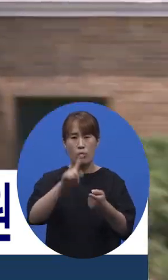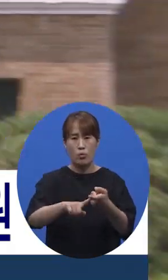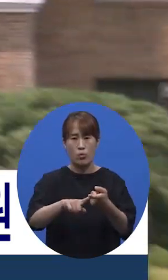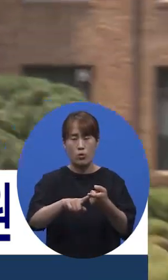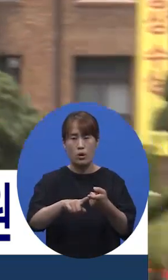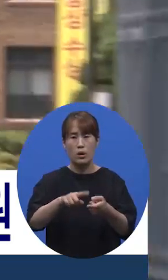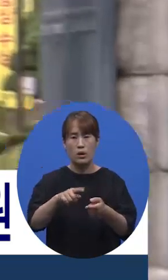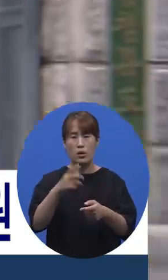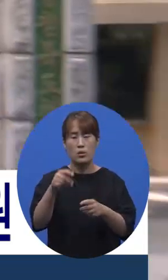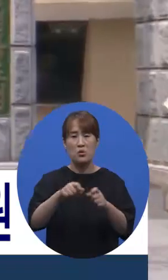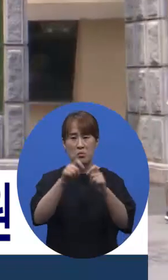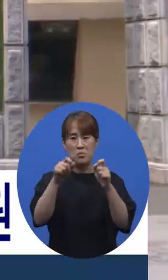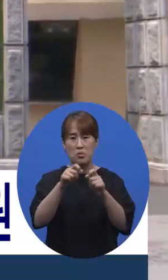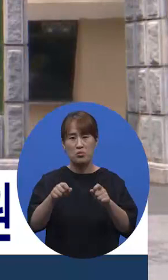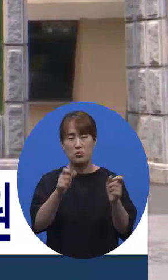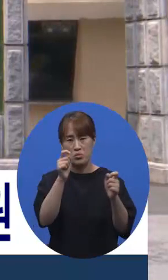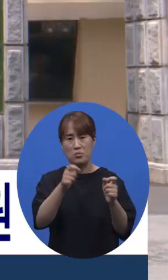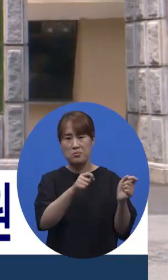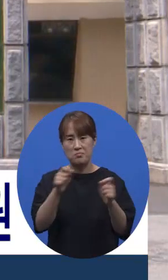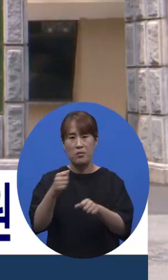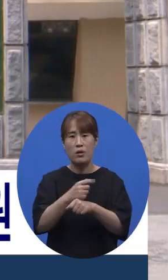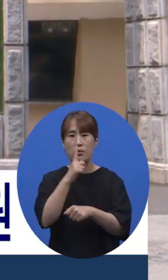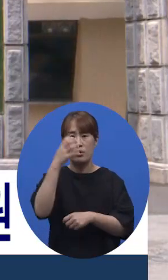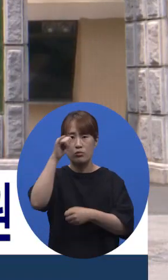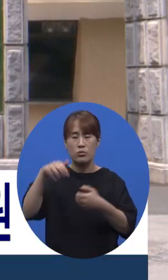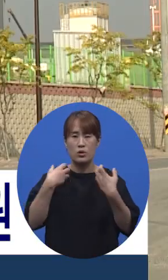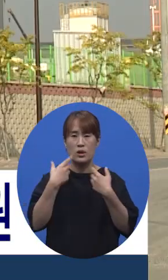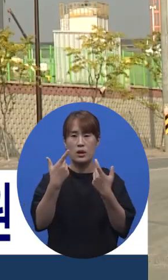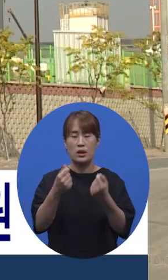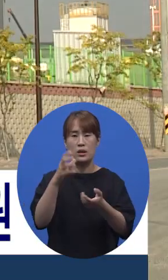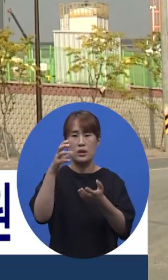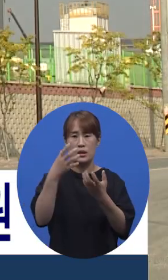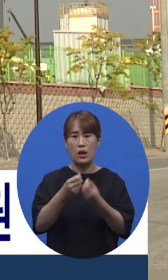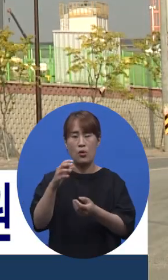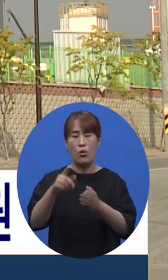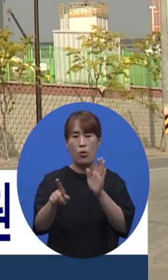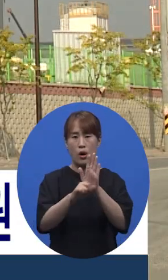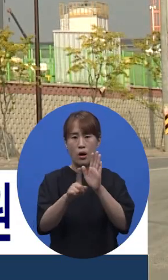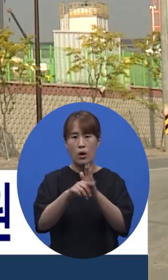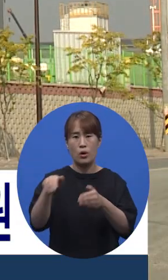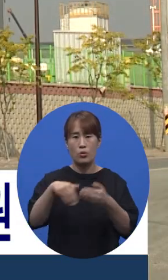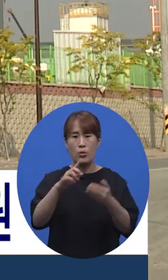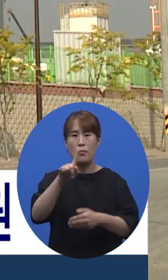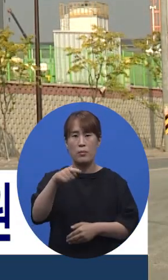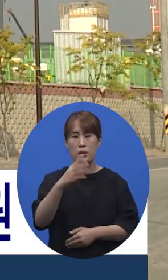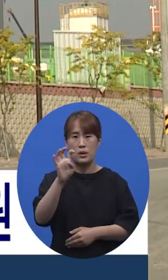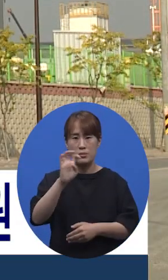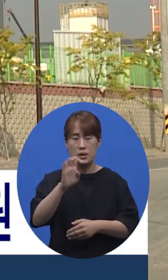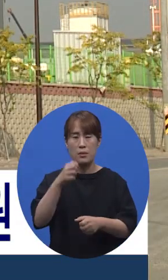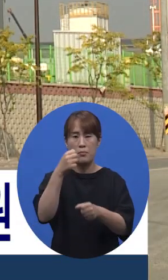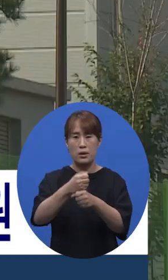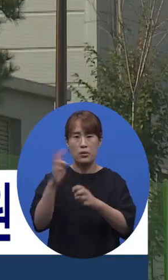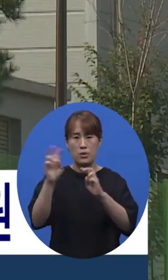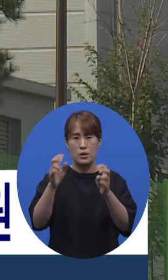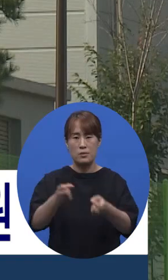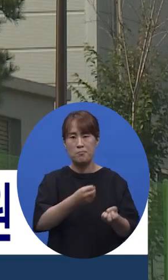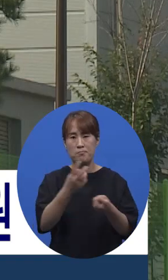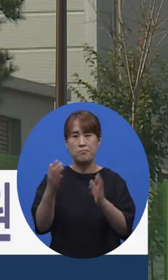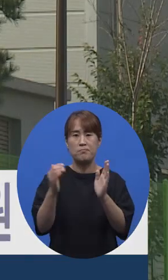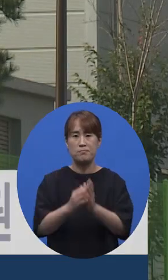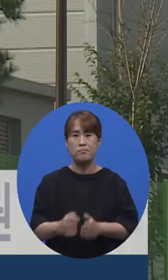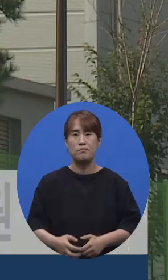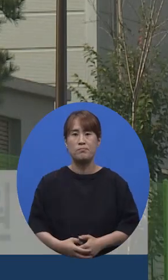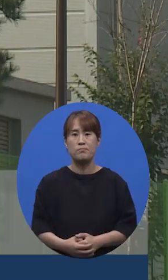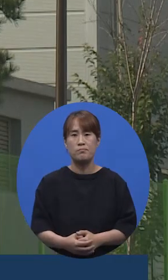대한 체납처분을 1 연휴에 등입니다 총 전국 또는 이 같은 내용을 담은 안내문을 도내 140여 개의 제조업체의